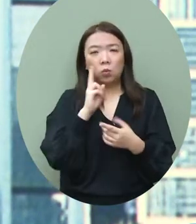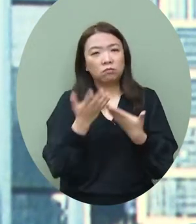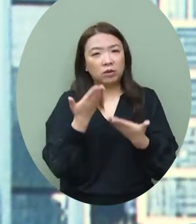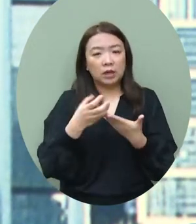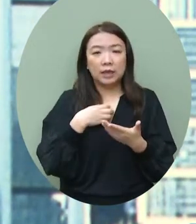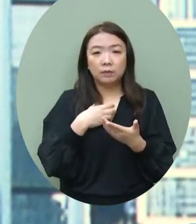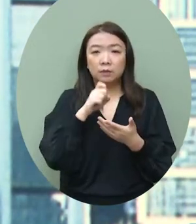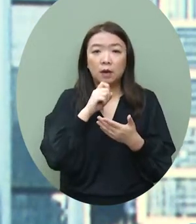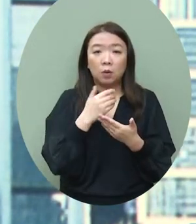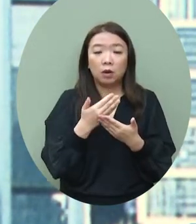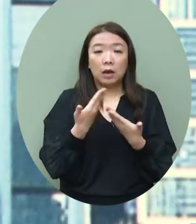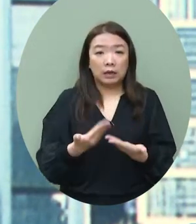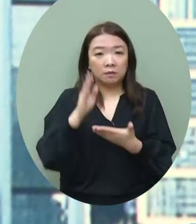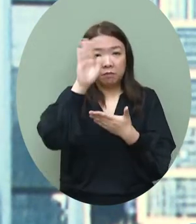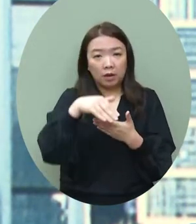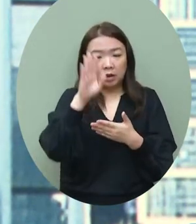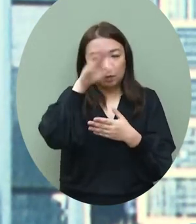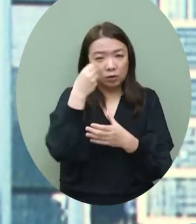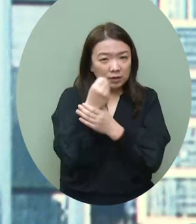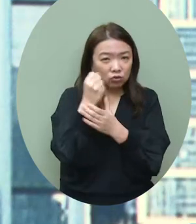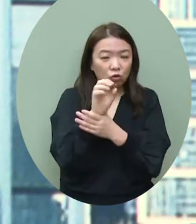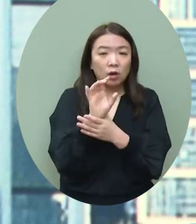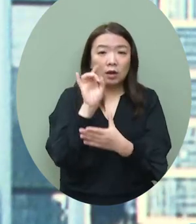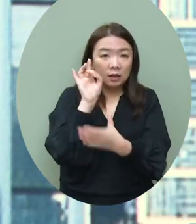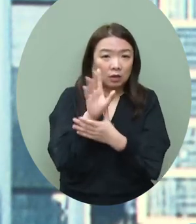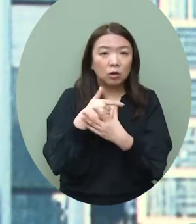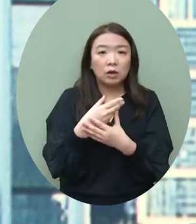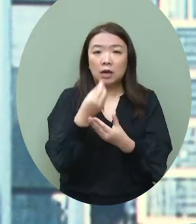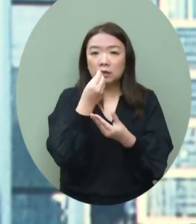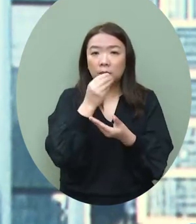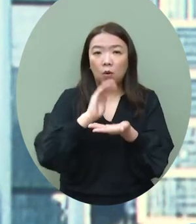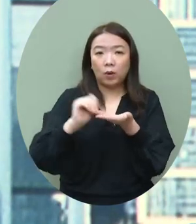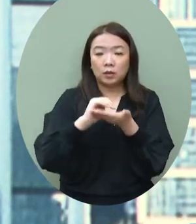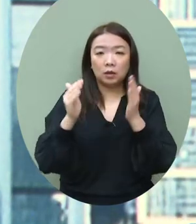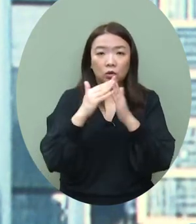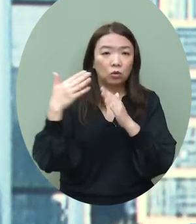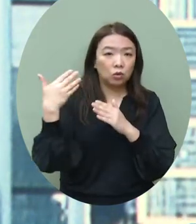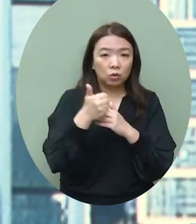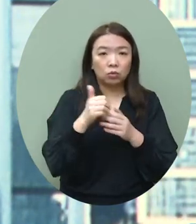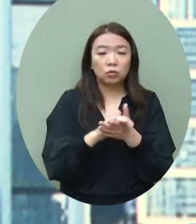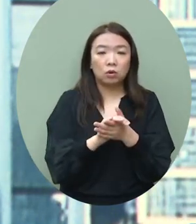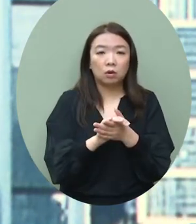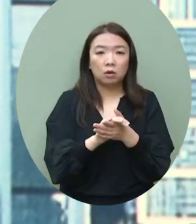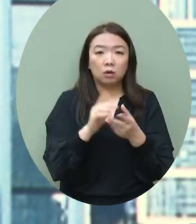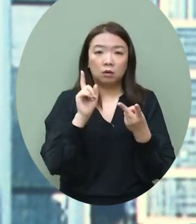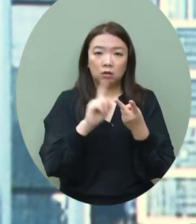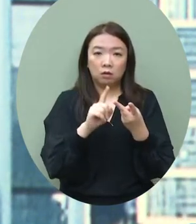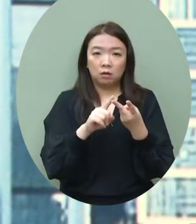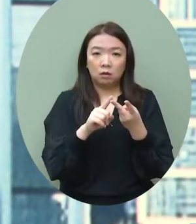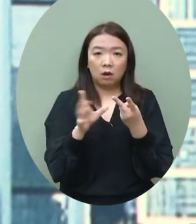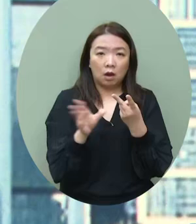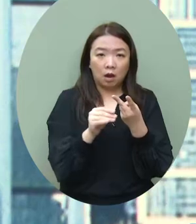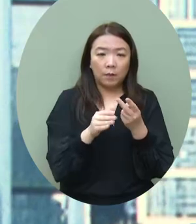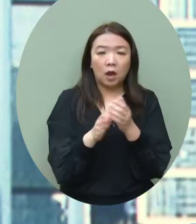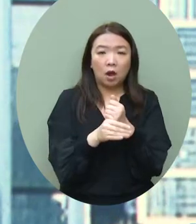今日稍後咧，我都希望我哋爭取早啲時間咧，就由食物及衛生局局長聯同漁農